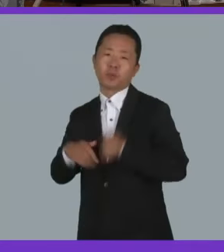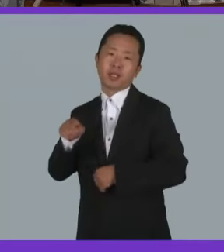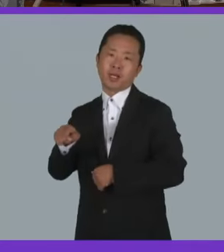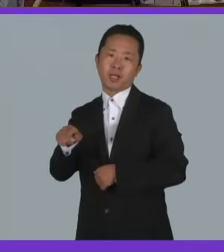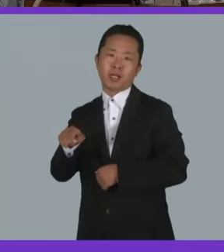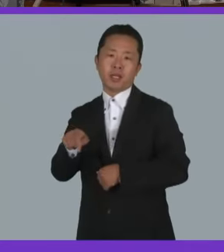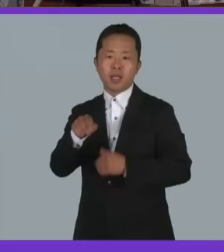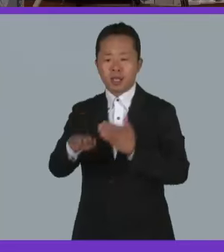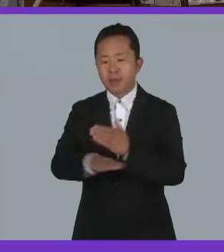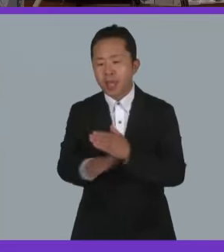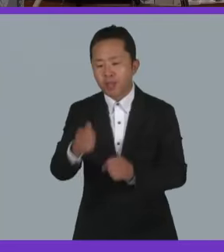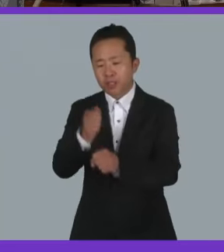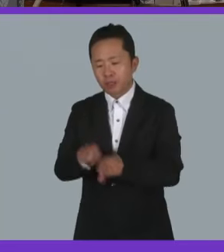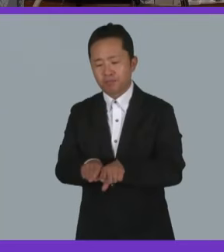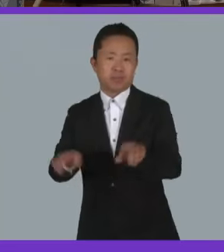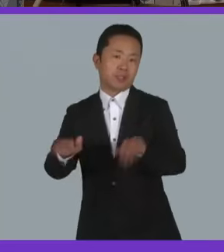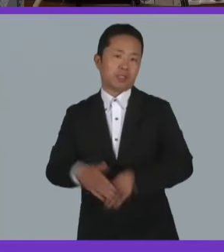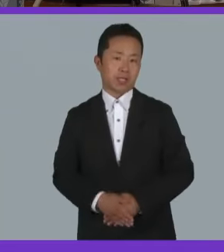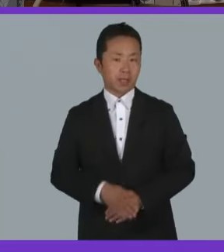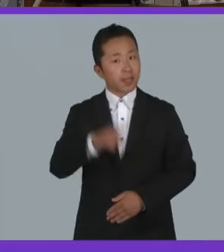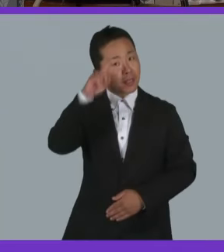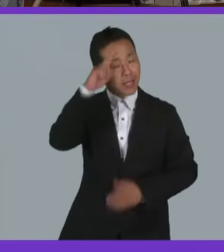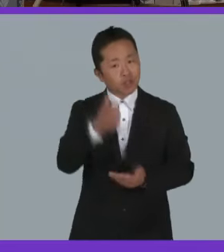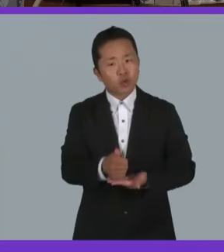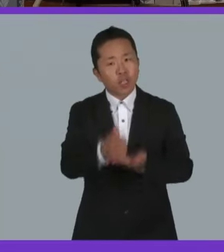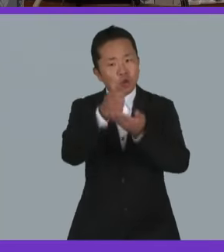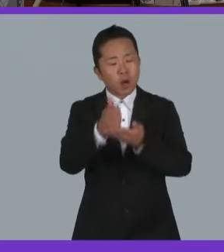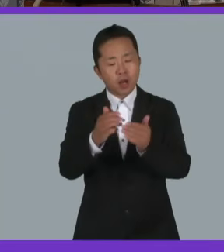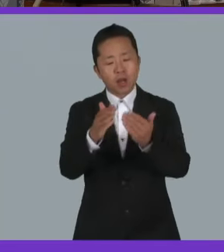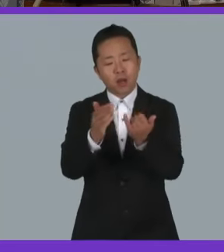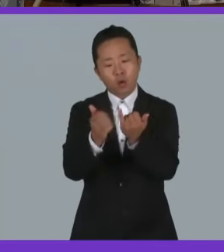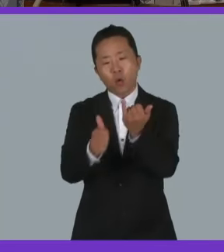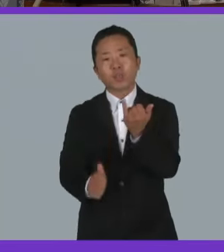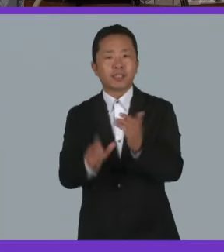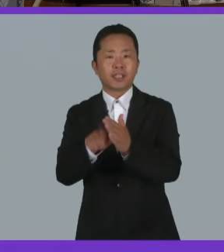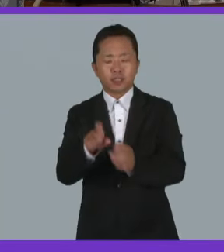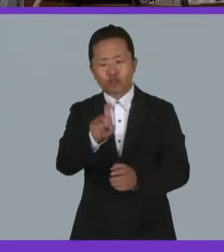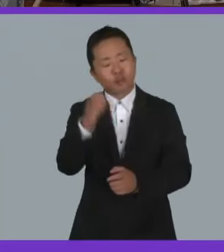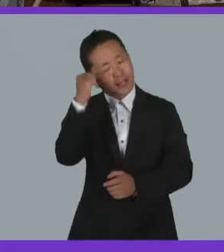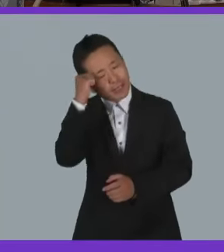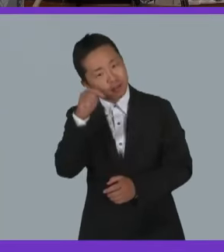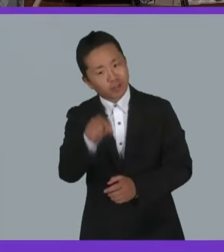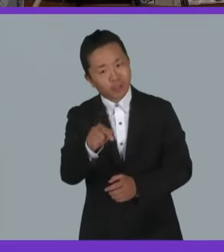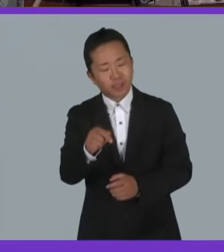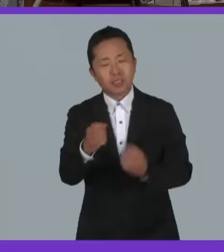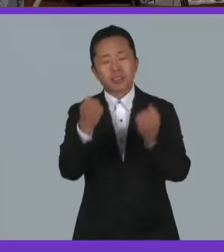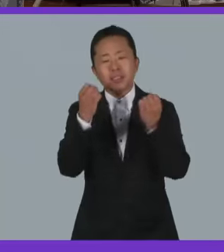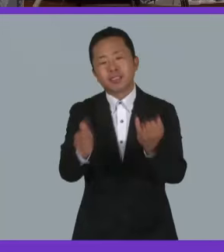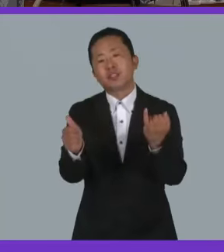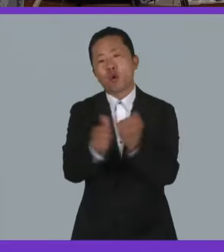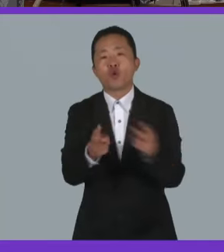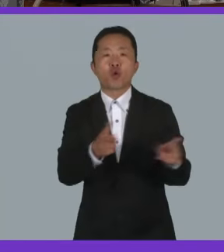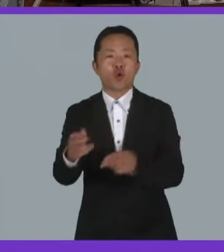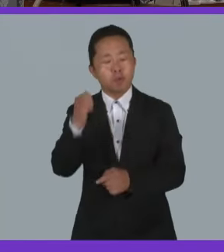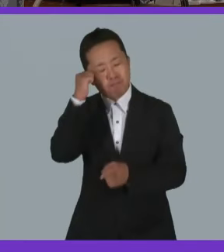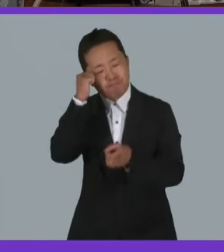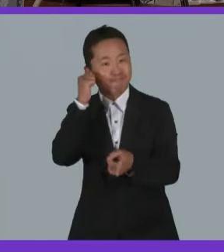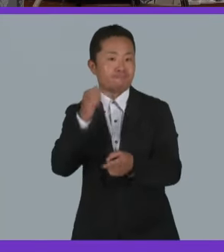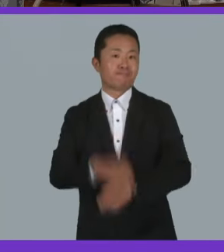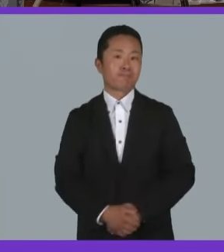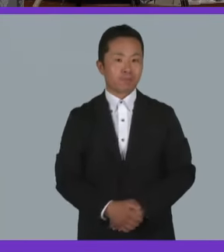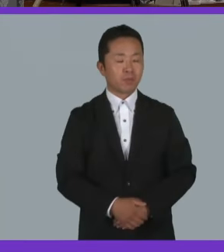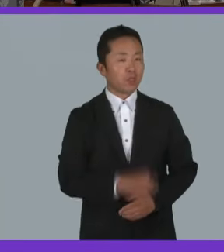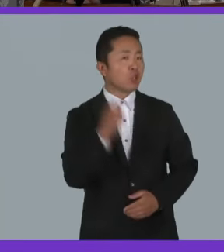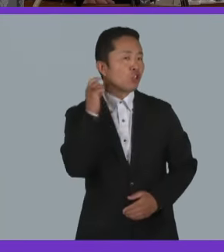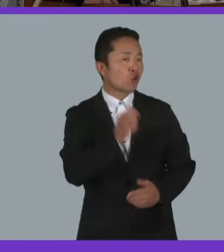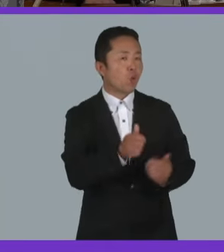されました。大正天皇は皇太子時代に約10回も滞在され、新婚旅行でも宿泊されています。昭和天皇もやはり